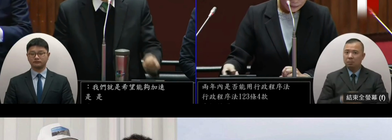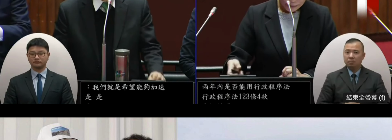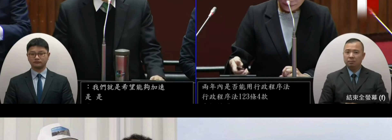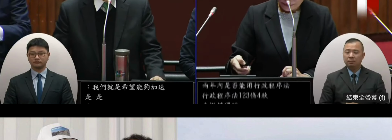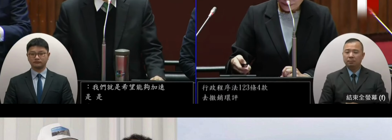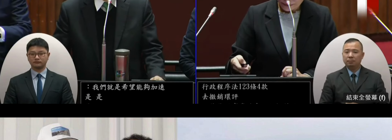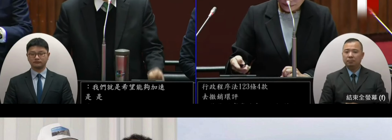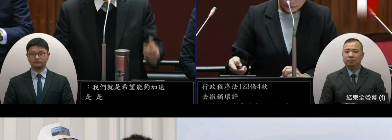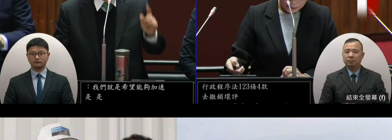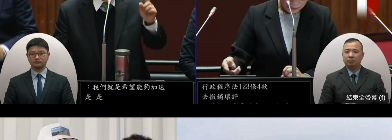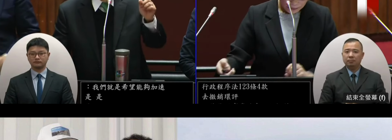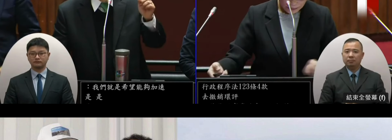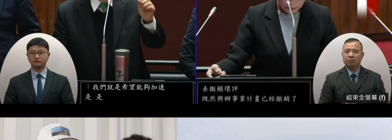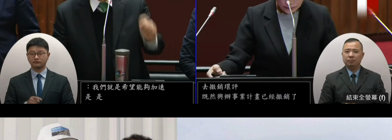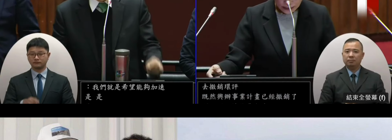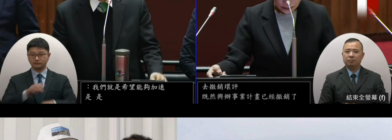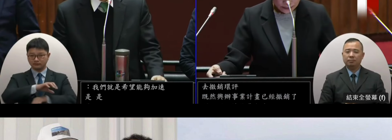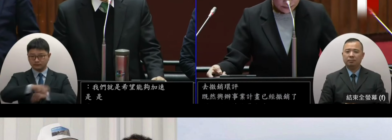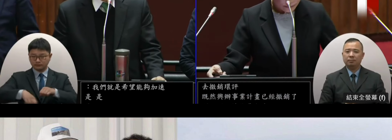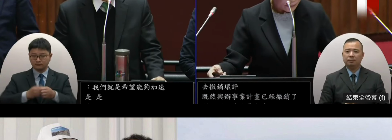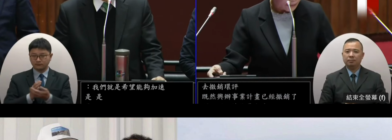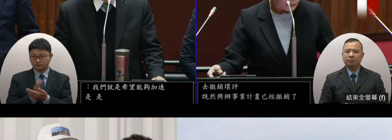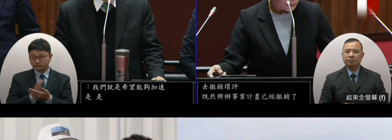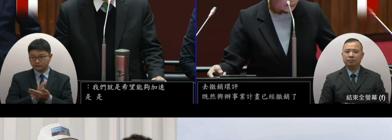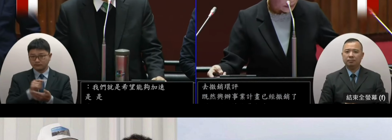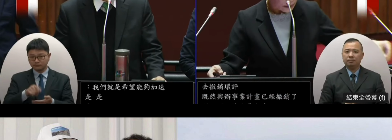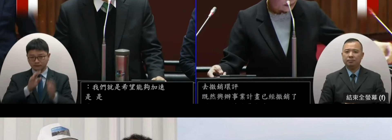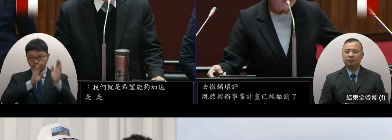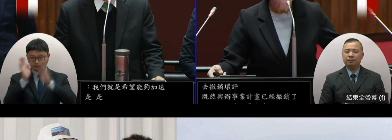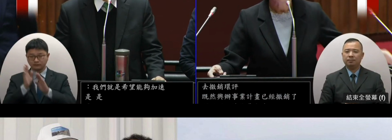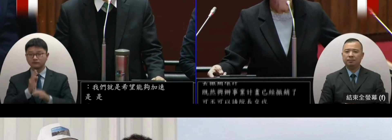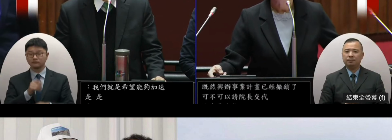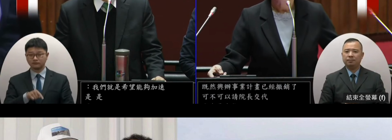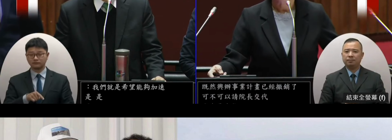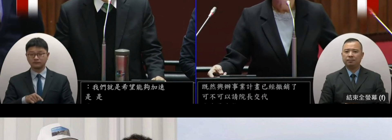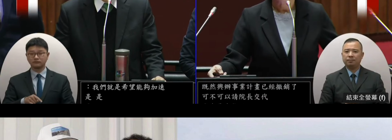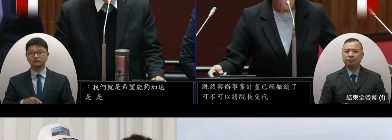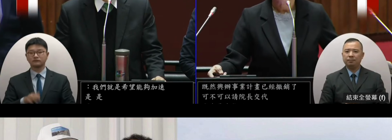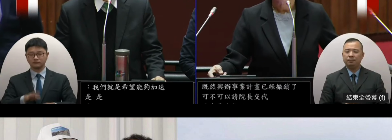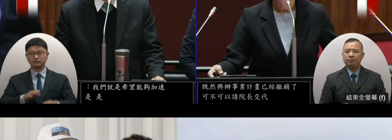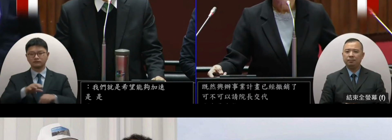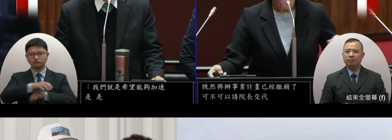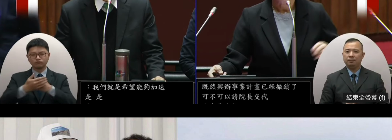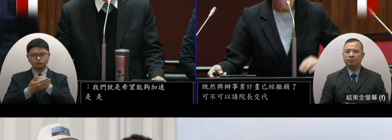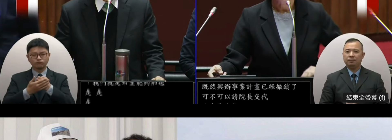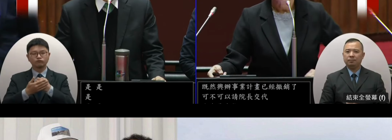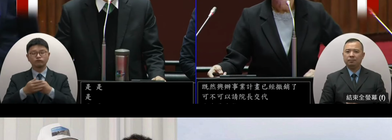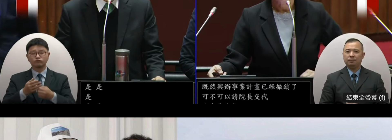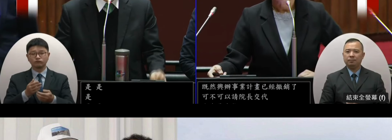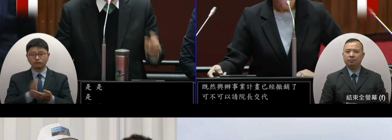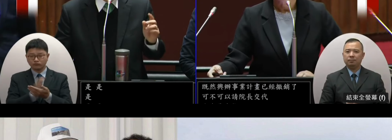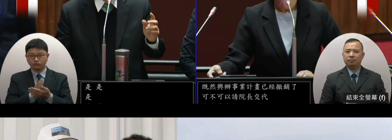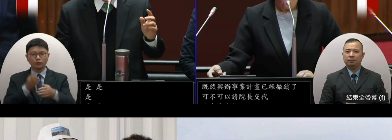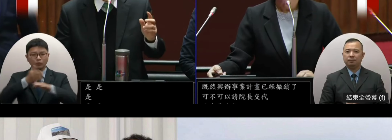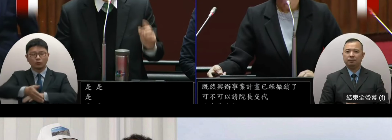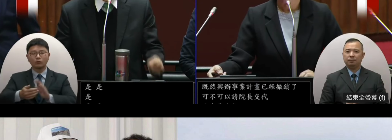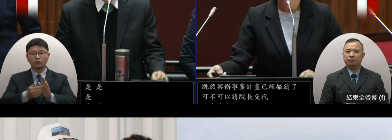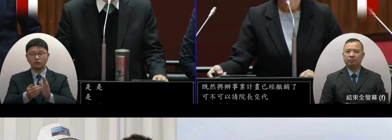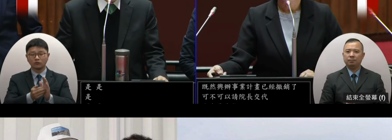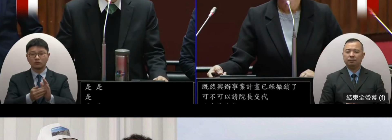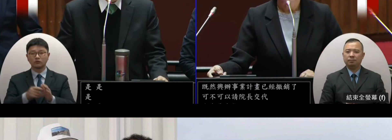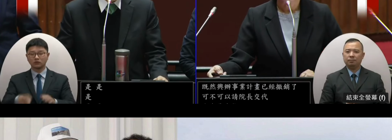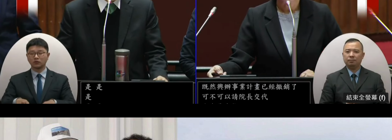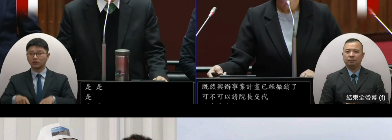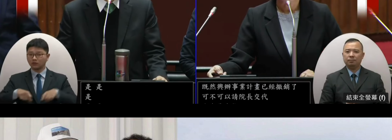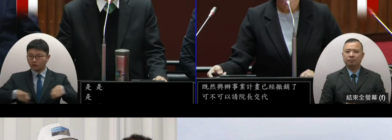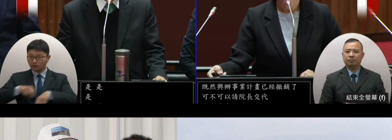个环评的情形呢，实际上它是已经环评通过，但是它的这个规划案呢是